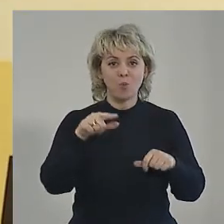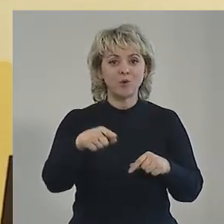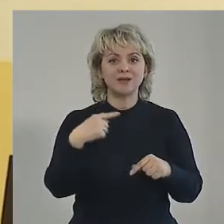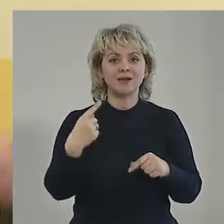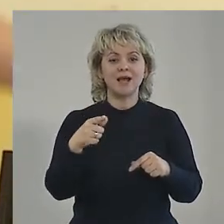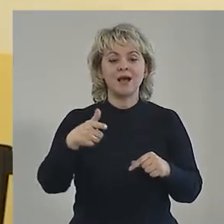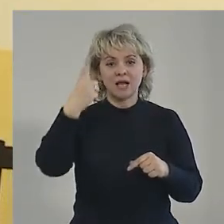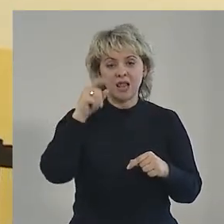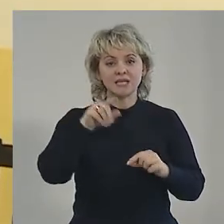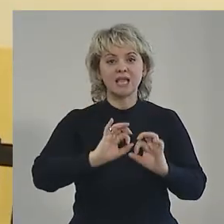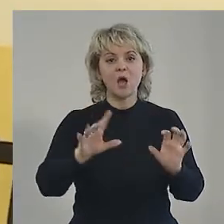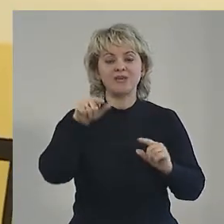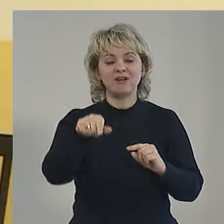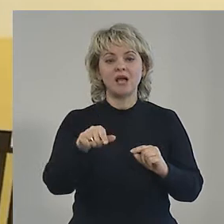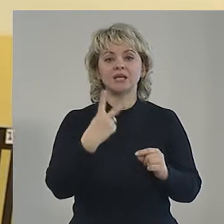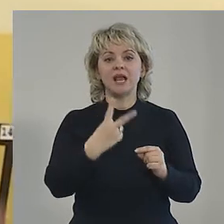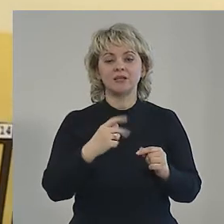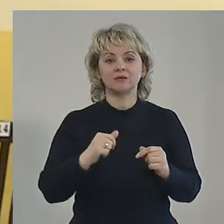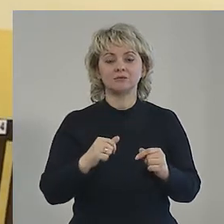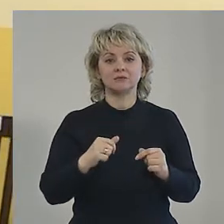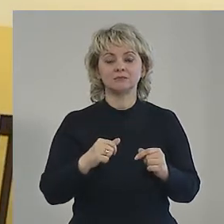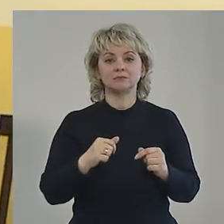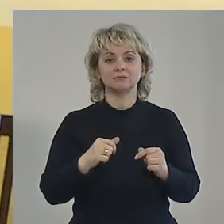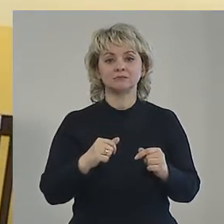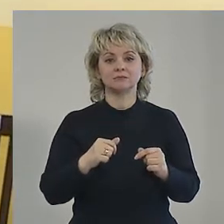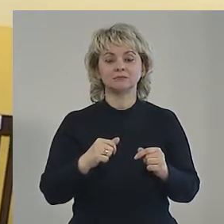гласно объявлять. Глядь!